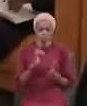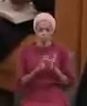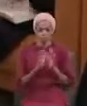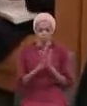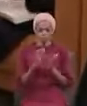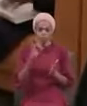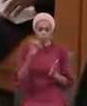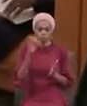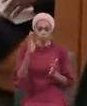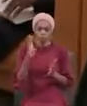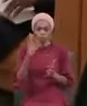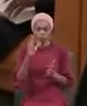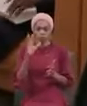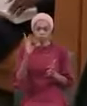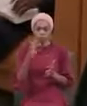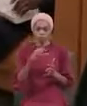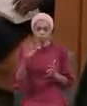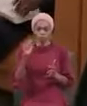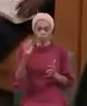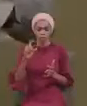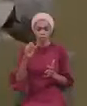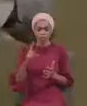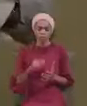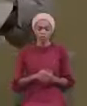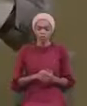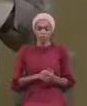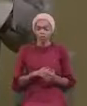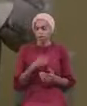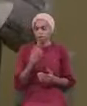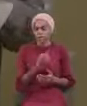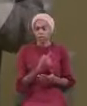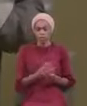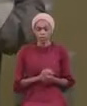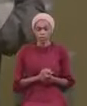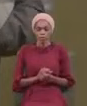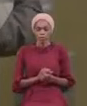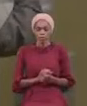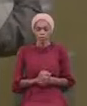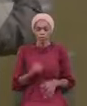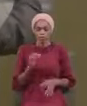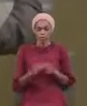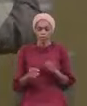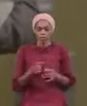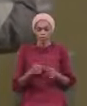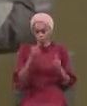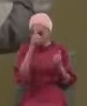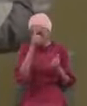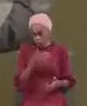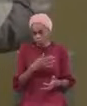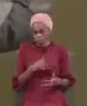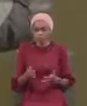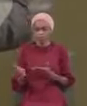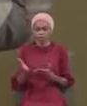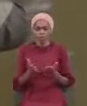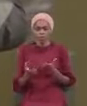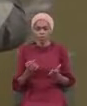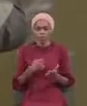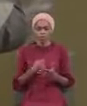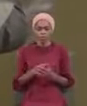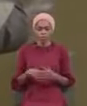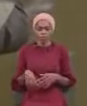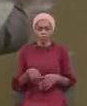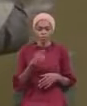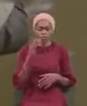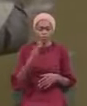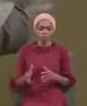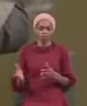11 verset 11 dit s'ils écoutent et se soumettent ils achèvent le jours dans